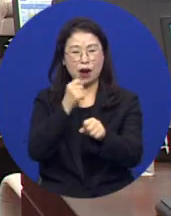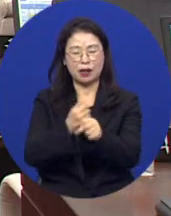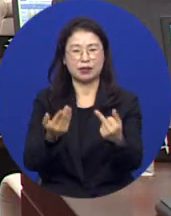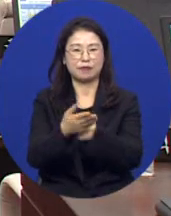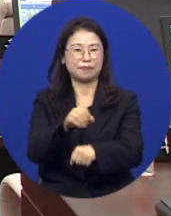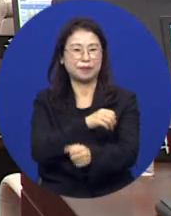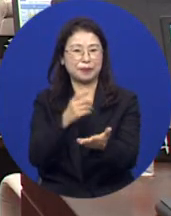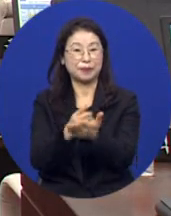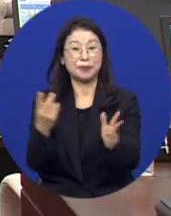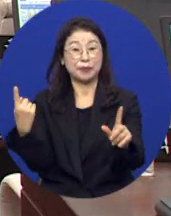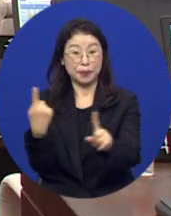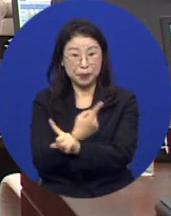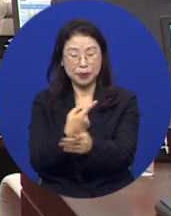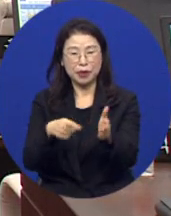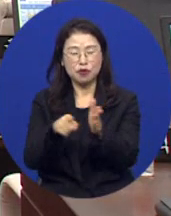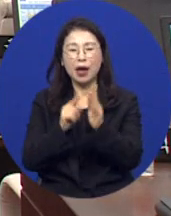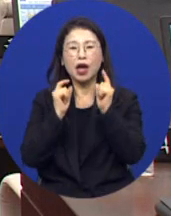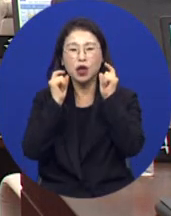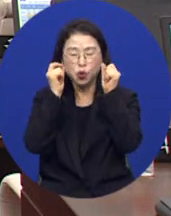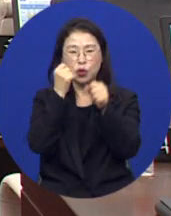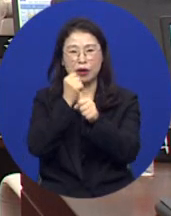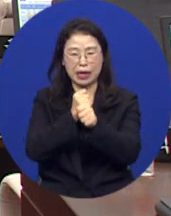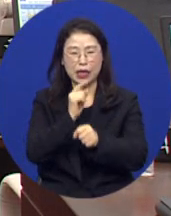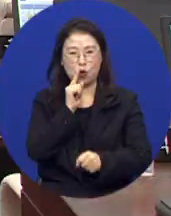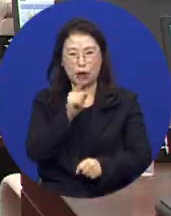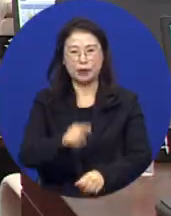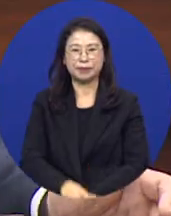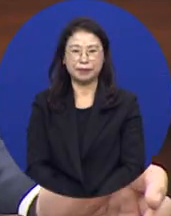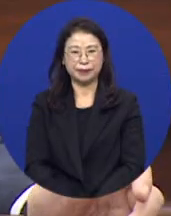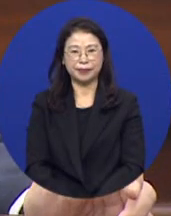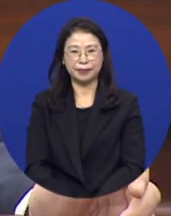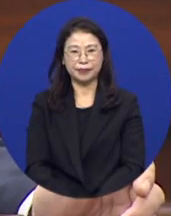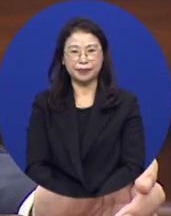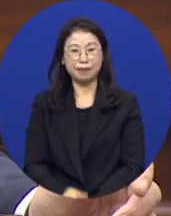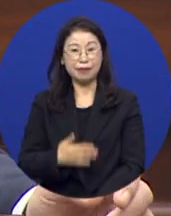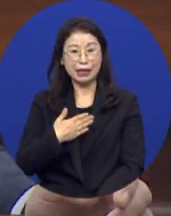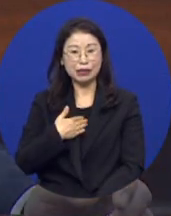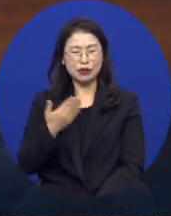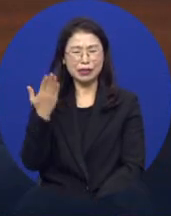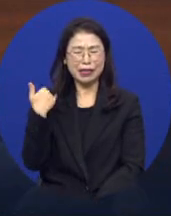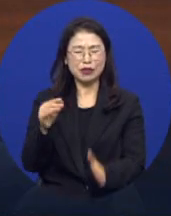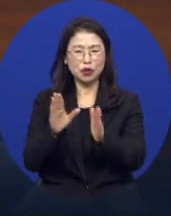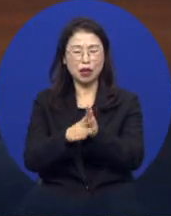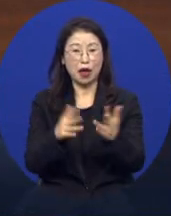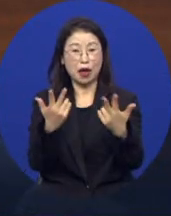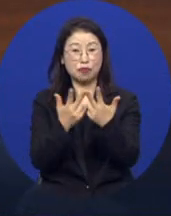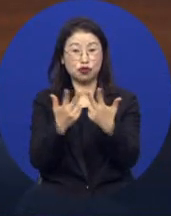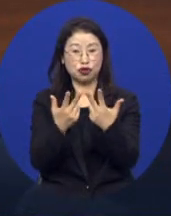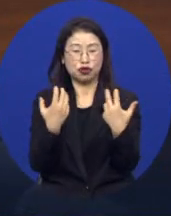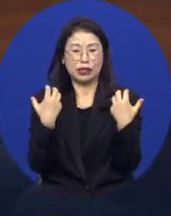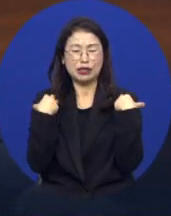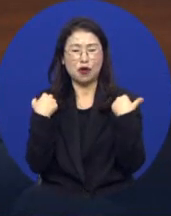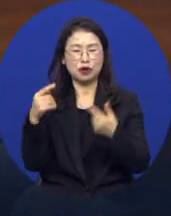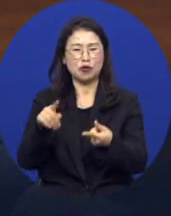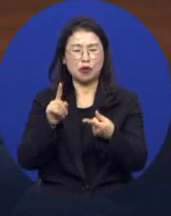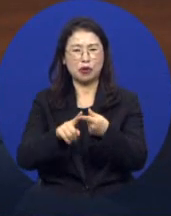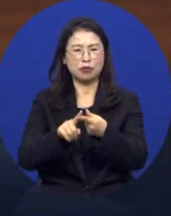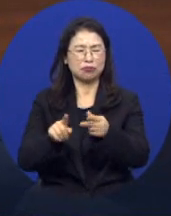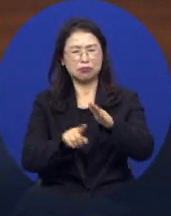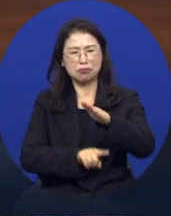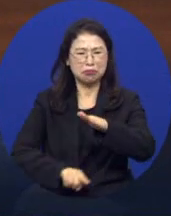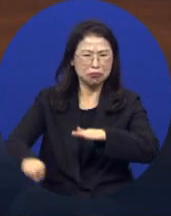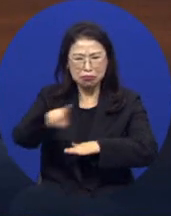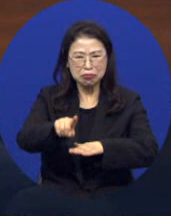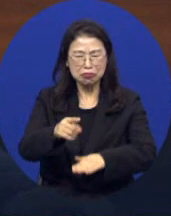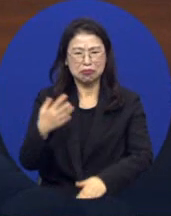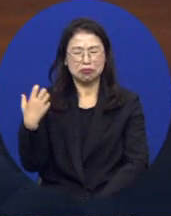제주특별법 개정을 위해 최선을 다하겠다고 밝혔습니다. 저는 당시 국제주군청이 그와 관련돼서 상당히 선도적인 역할을